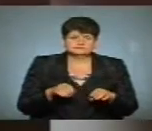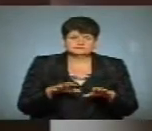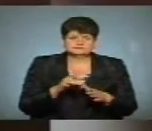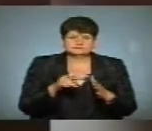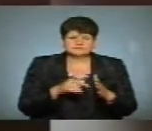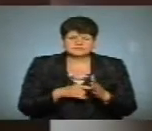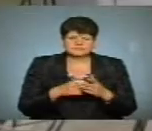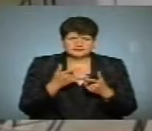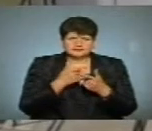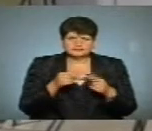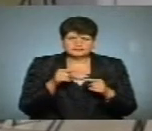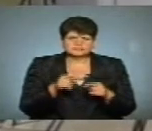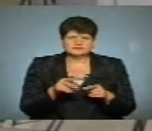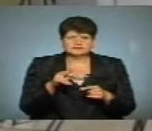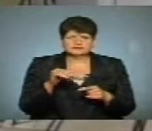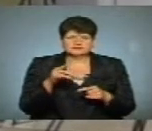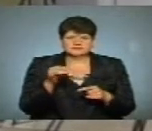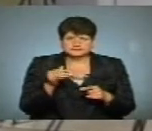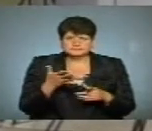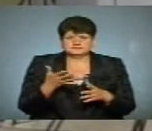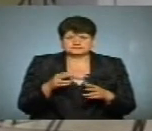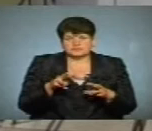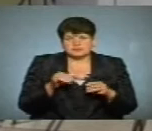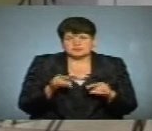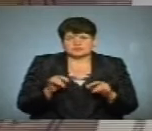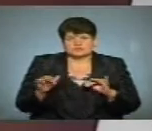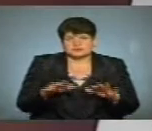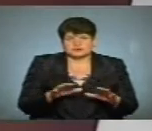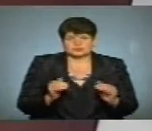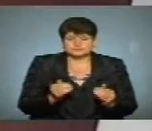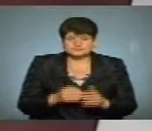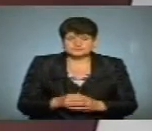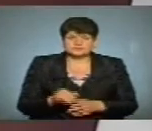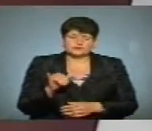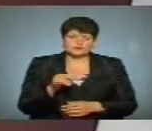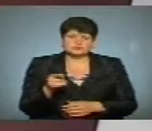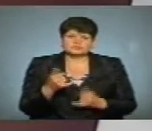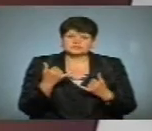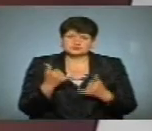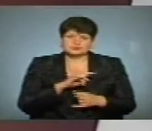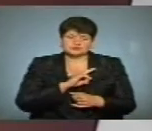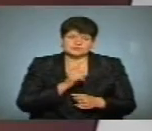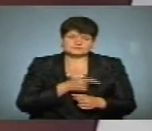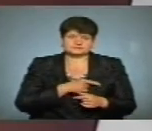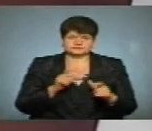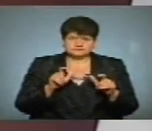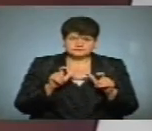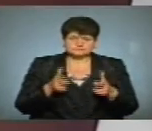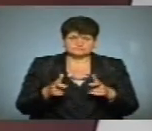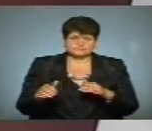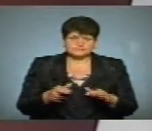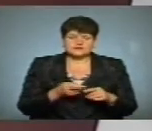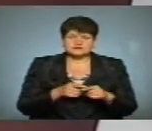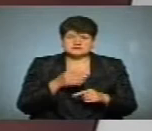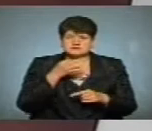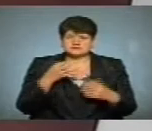про оголошення йому підозри та обирають міру запобіжного заходу. У Тернополі відсьогодні посилили карантинні заходи. Про це